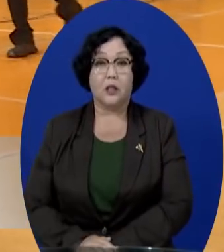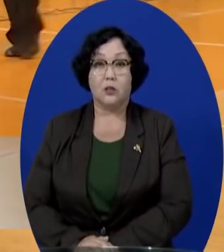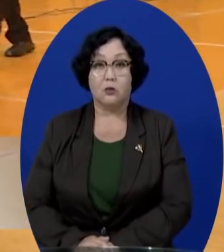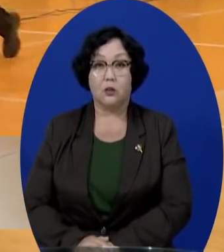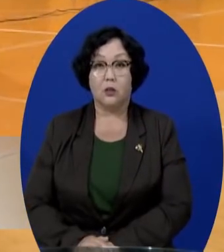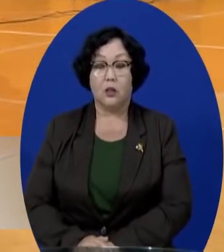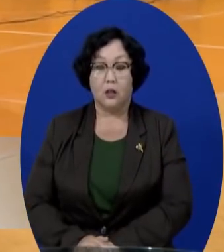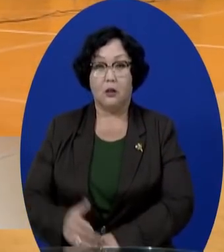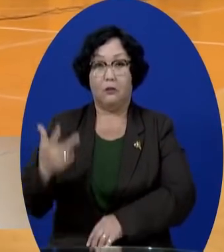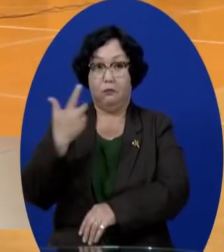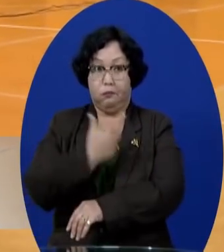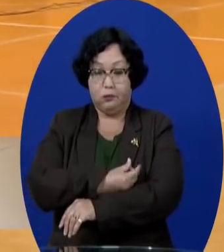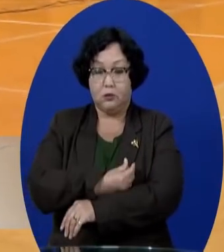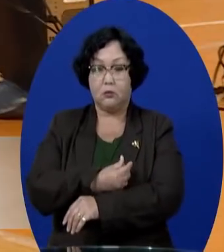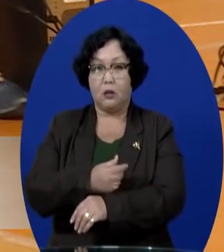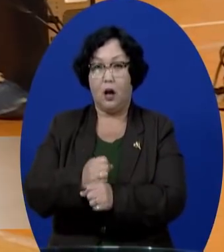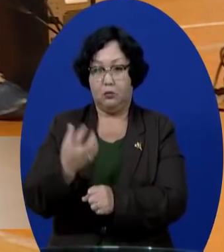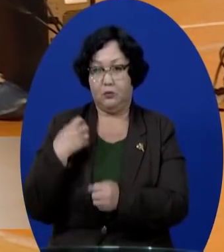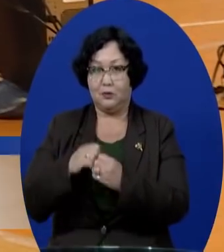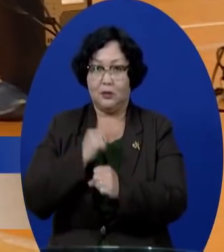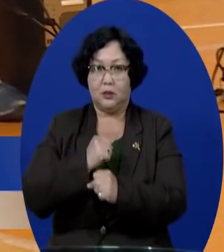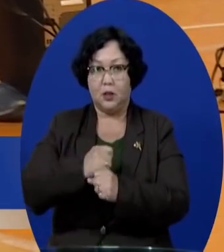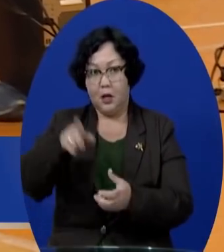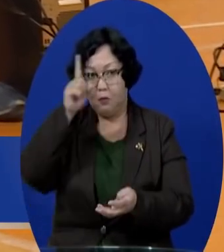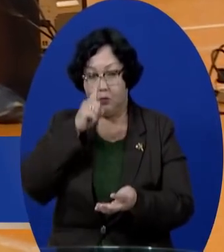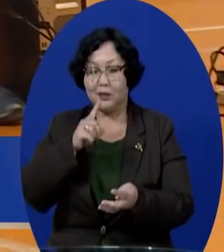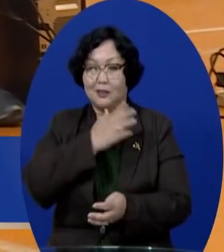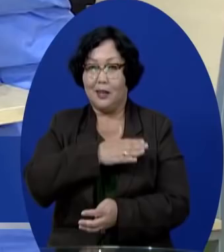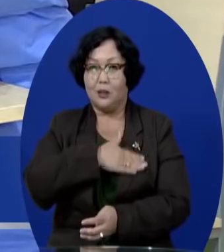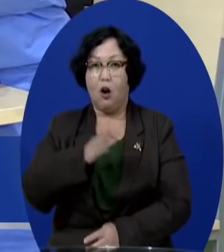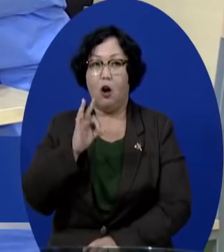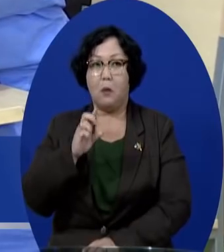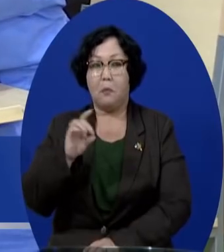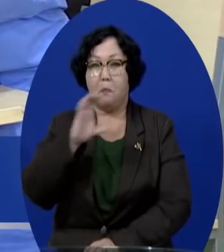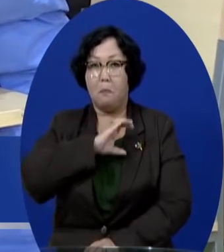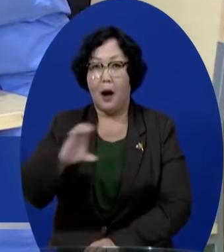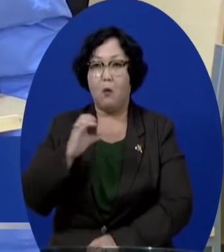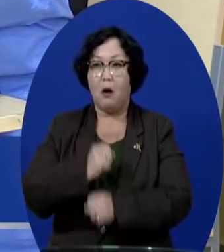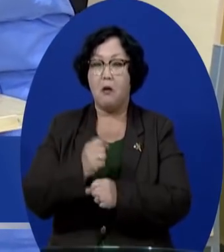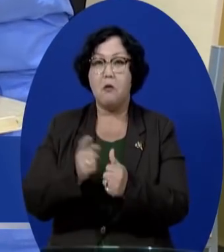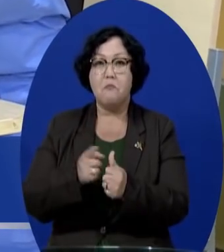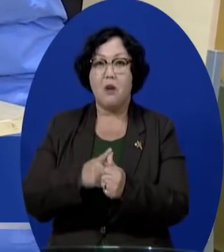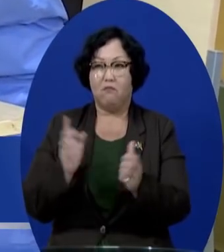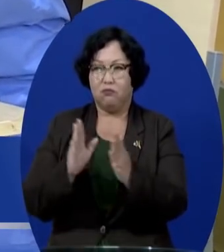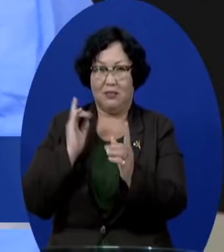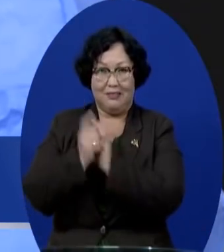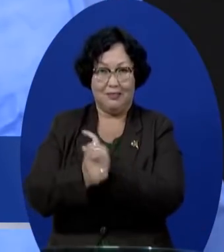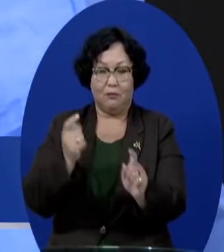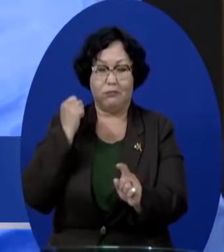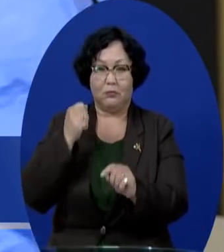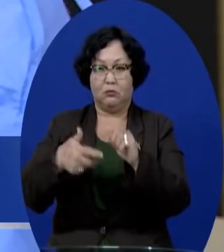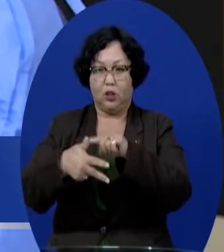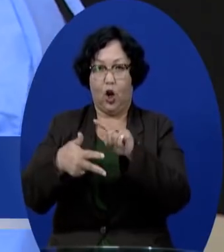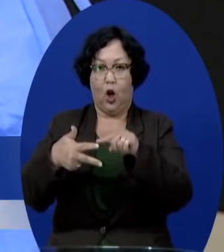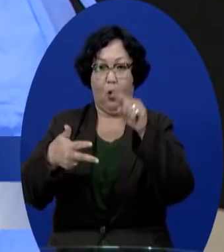Халдварын хариу арга хэмжээний багт ажиллаж байгаа эмнэлгийн ажилтан цагдаа онцгой байдлын албан хаагчдад коронавирусны эсрэг 3 дугаар тунг хийж эхэлсэн.